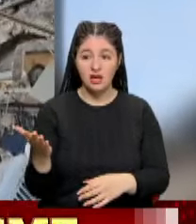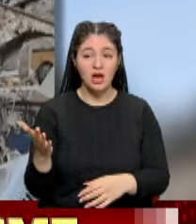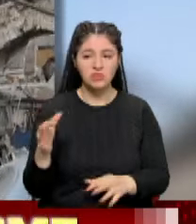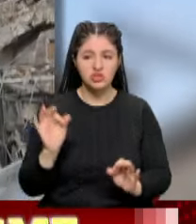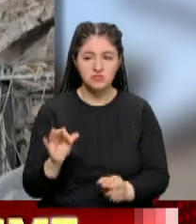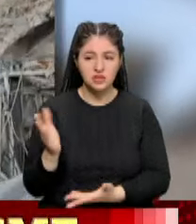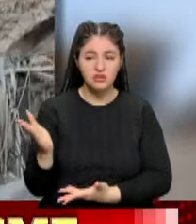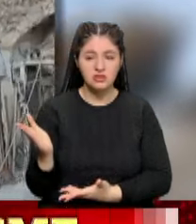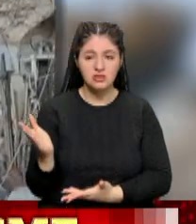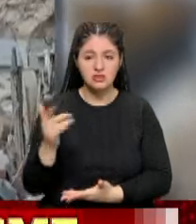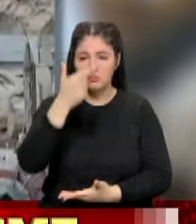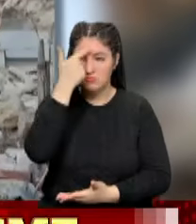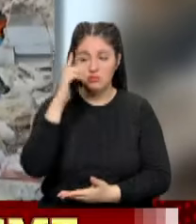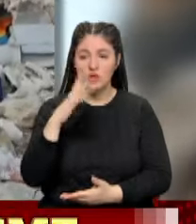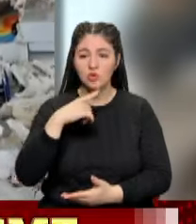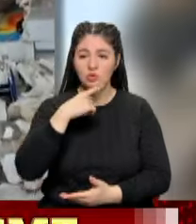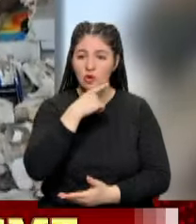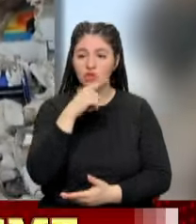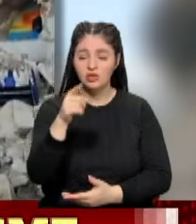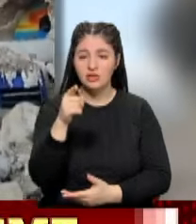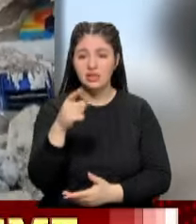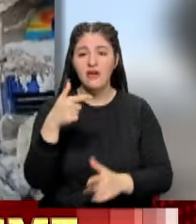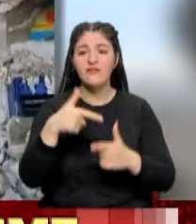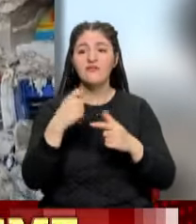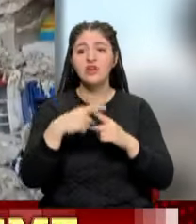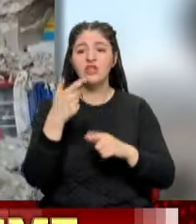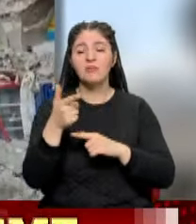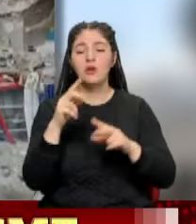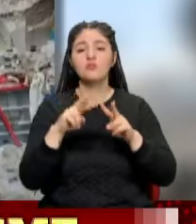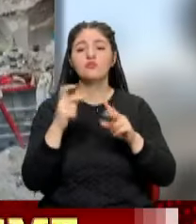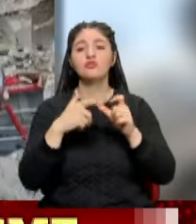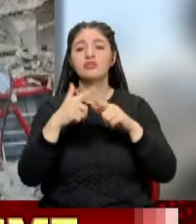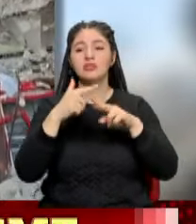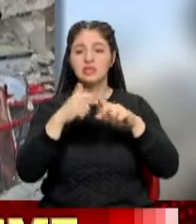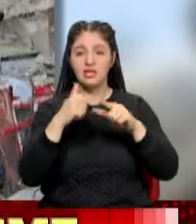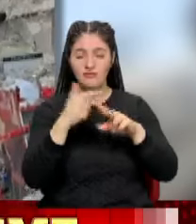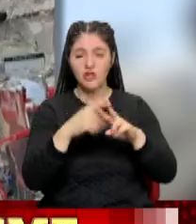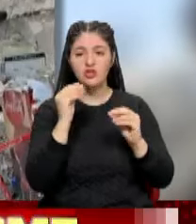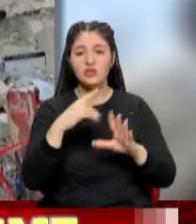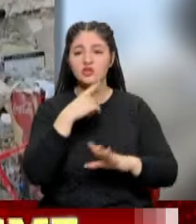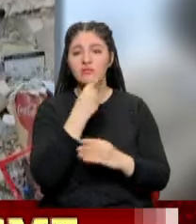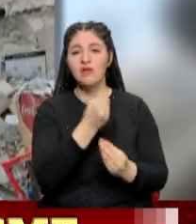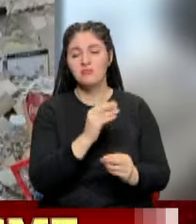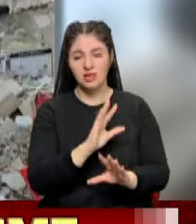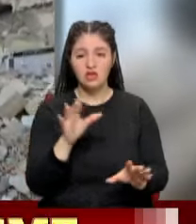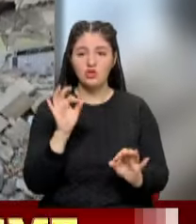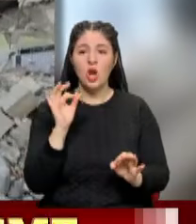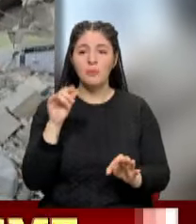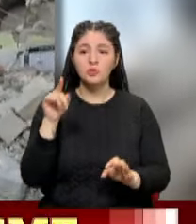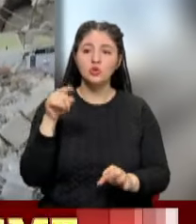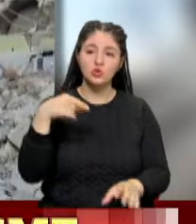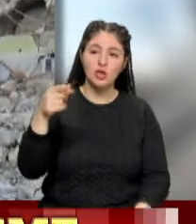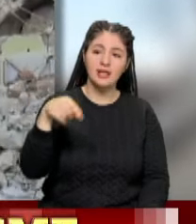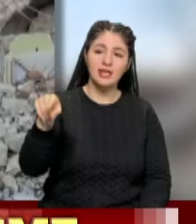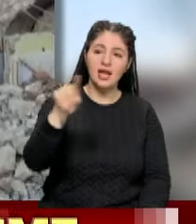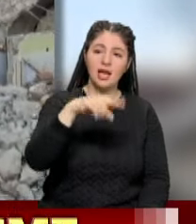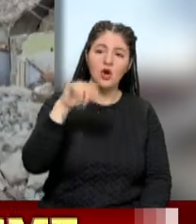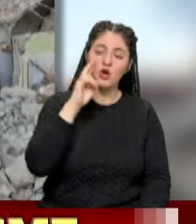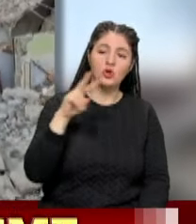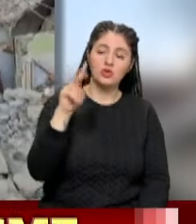Ama şimdi belki zorlanıyorsun sen de, Fox kameramanı Mustafa Soybaşı da çok fazla zorlamadan şöyle bir şuradaki